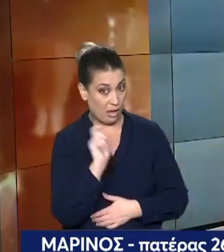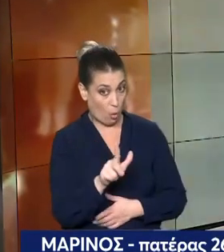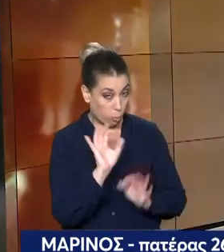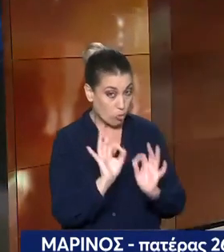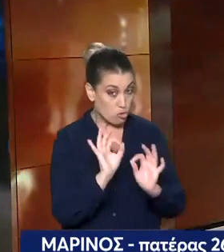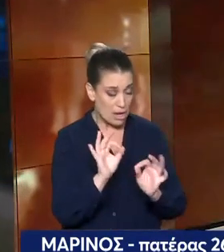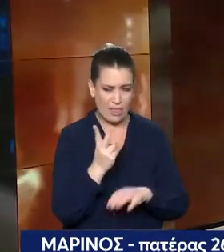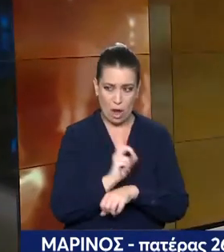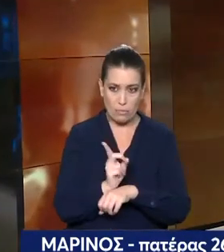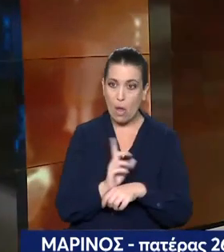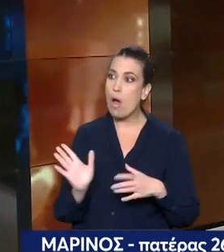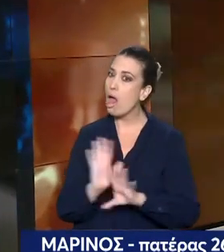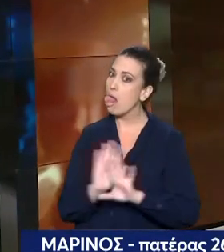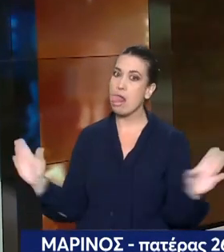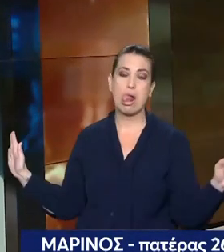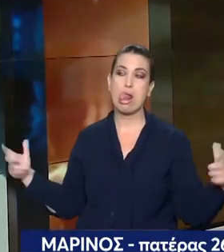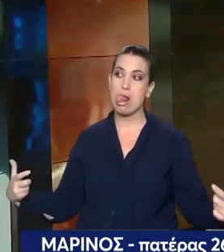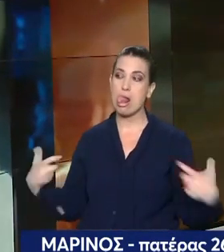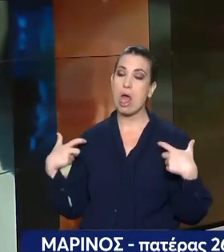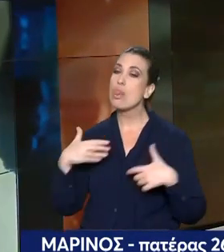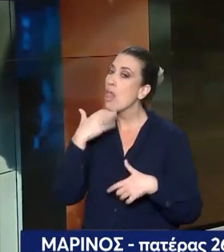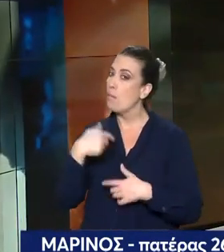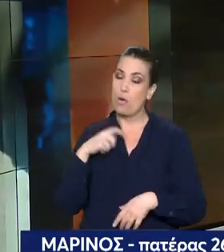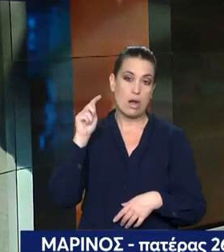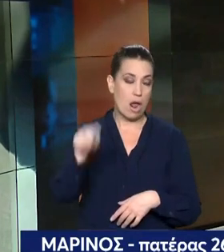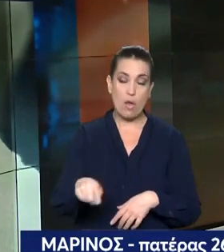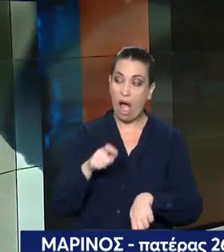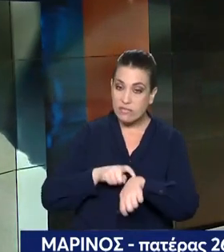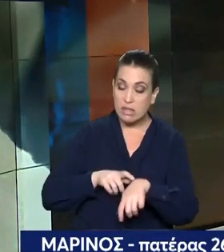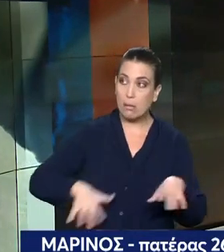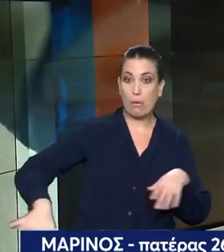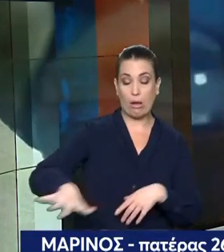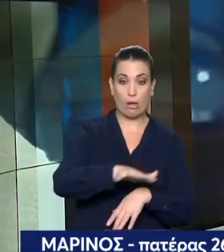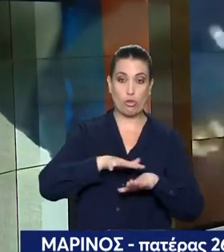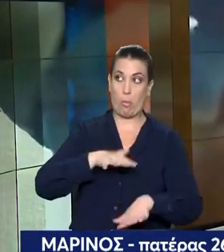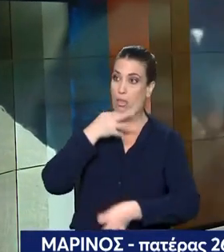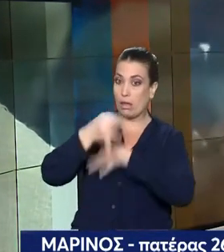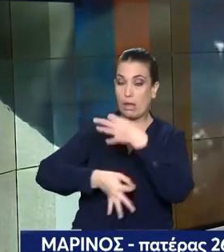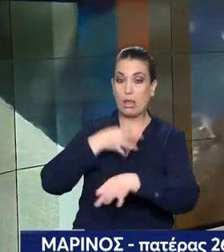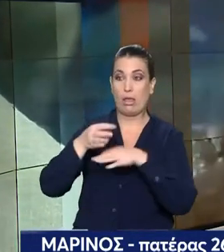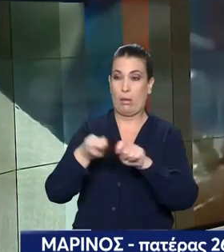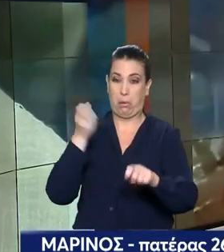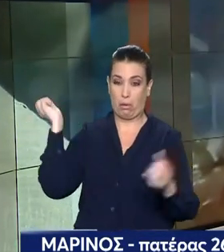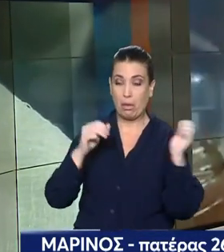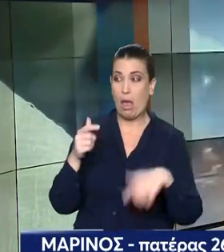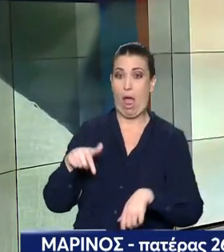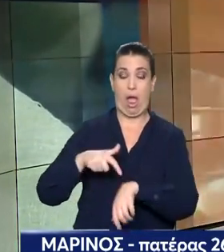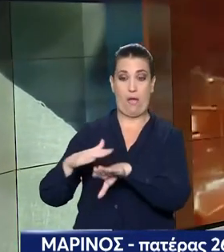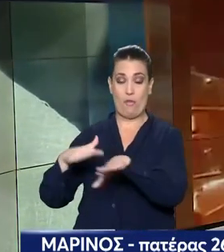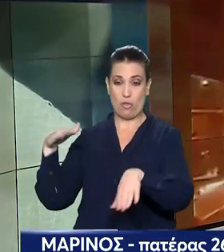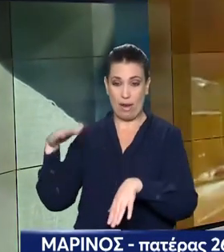2 λεπτά, μου λέει: δεν μπορώ να φύγω, έχουν αποκλείσει τα πάντα, μας ρίχνουν τα κρυγόνα. Και μετά η συνέχεια είναι κλούβα. Μου